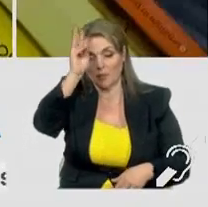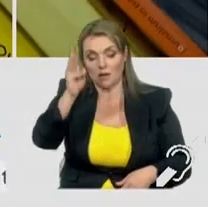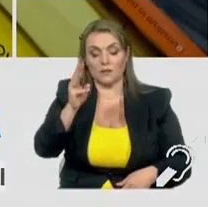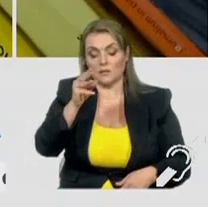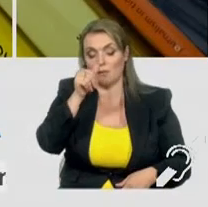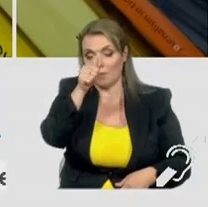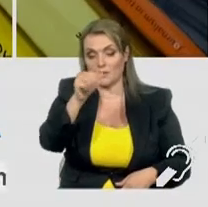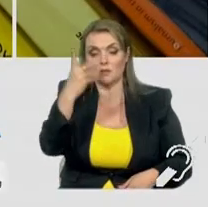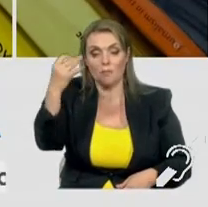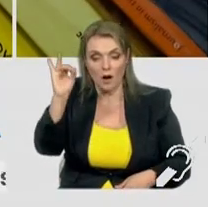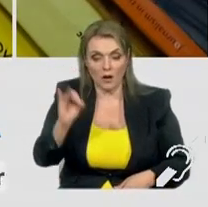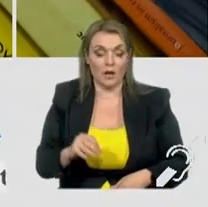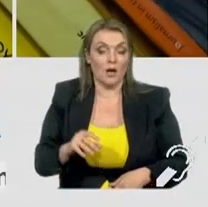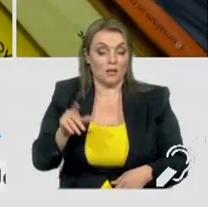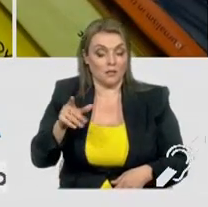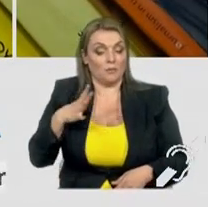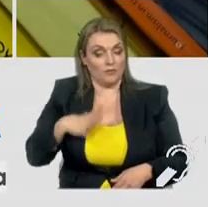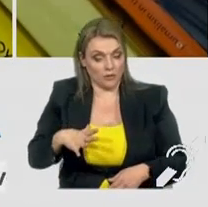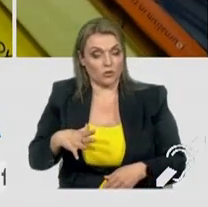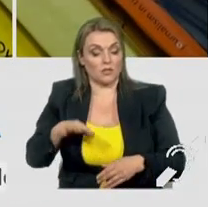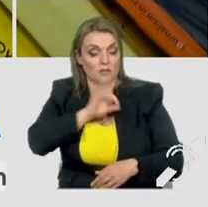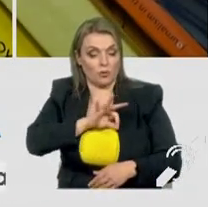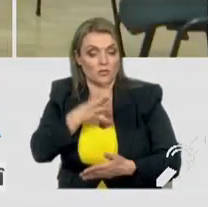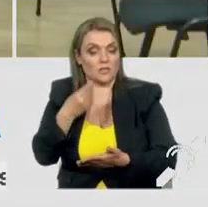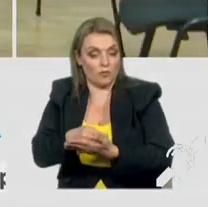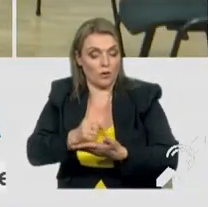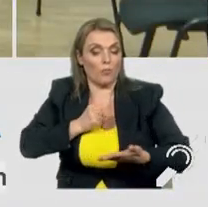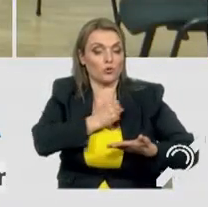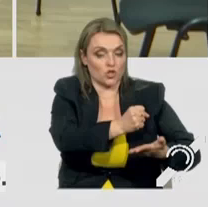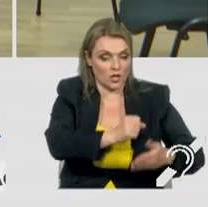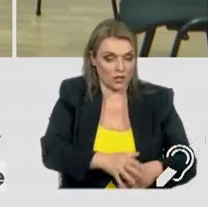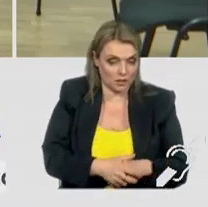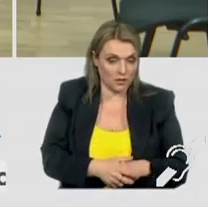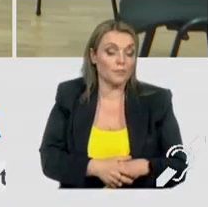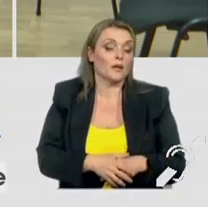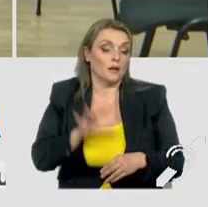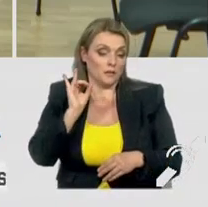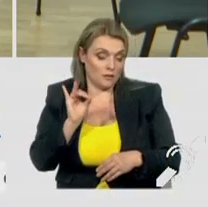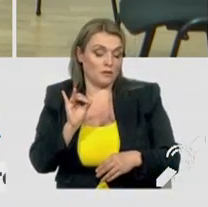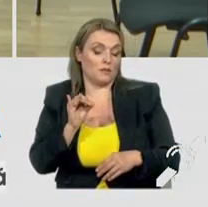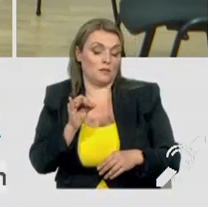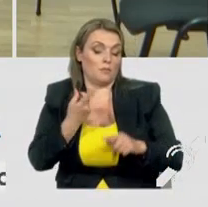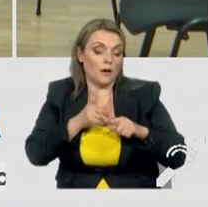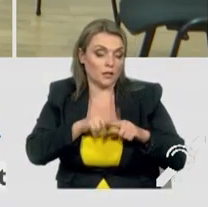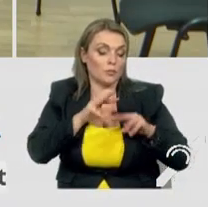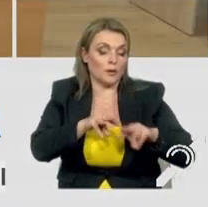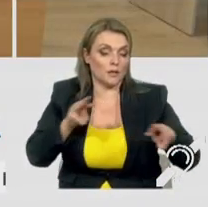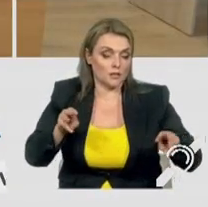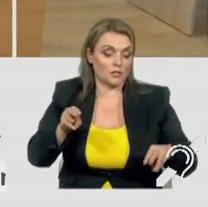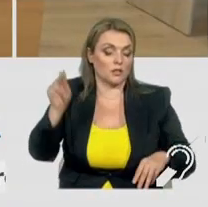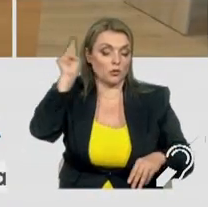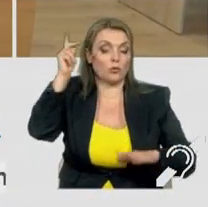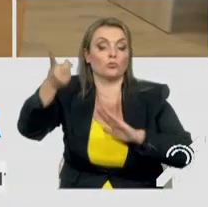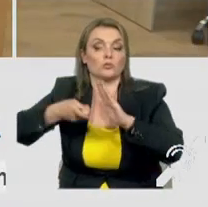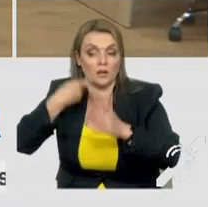resursele financiare proprii pentru a acoperi diferențele și la sfârșitul lui aprilie rectorii au cerut premierului Dorin recean și ministrului